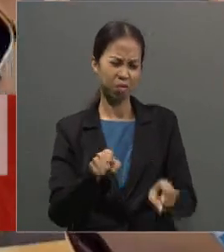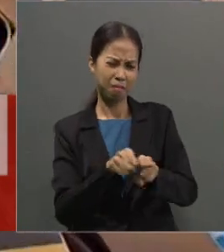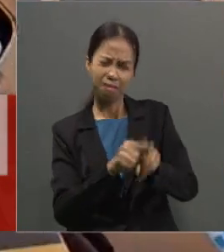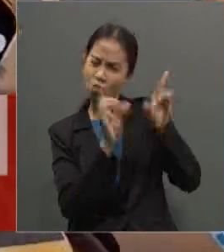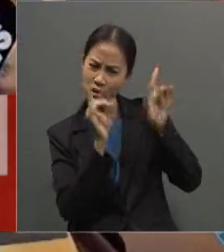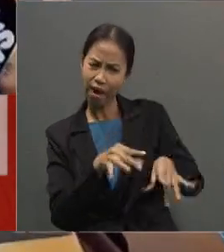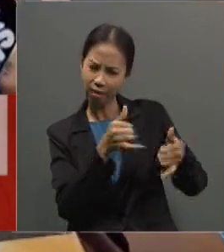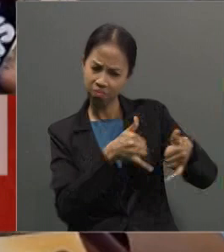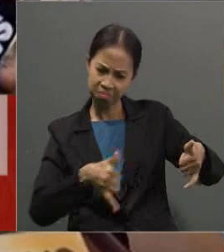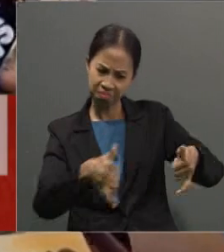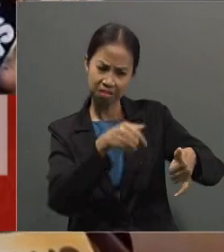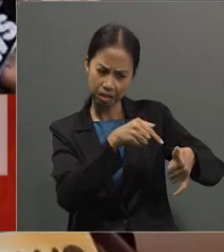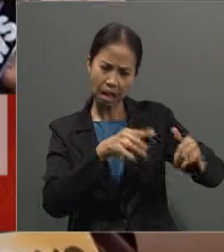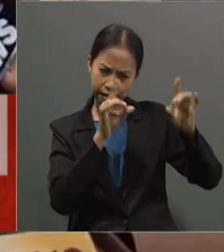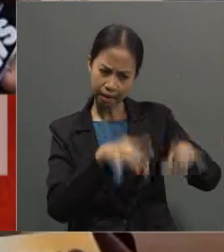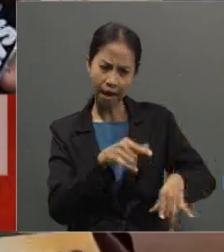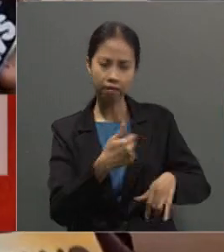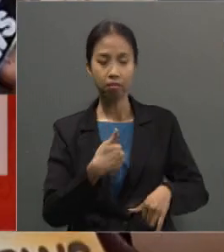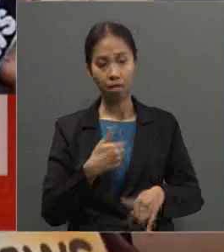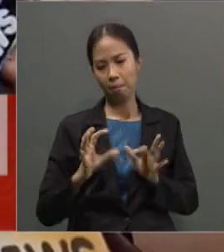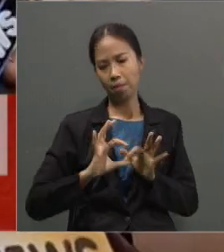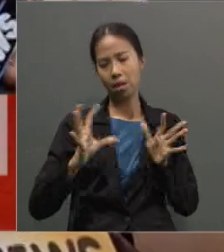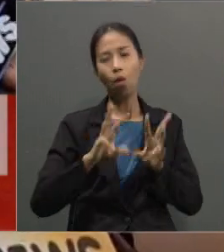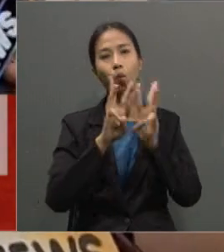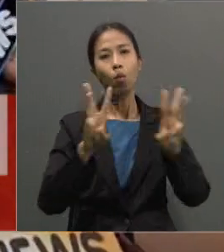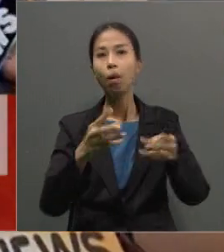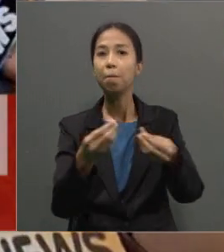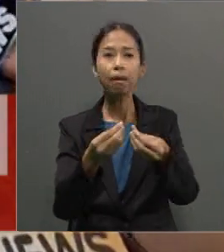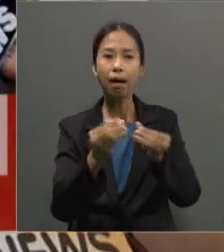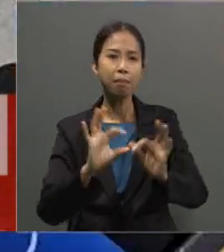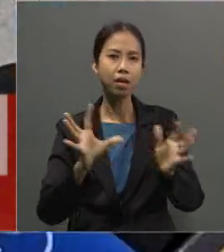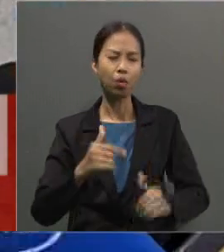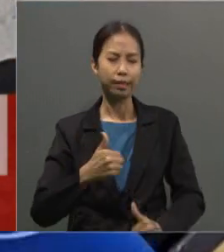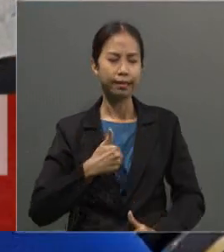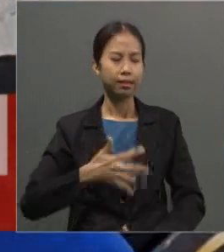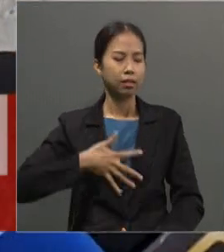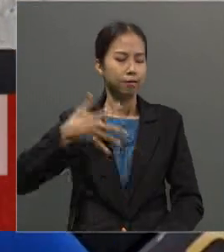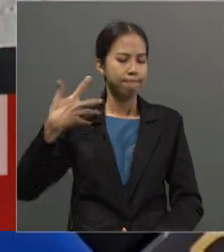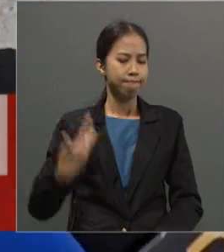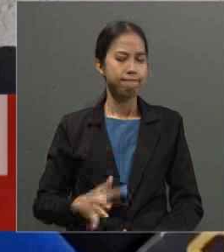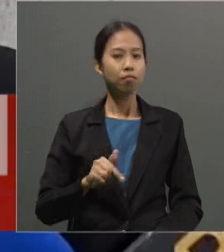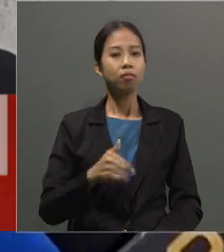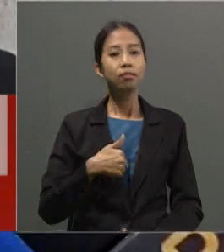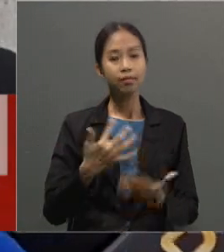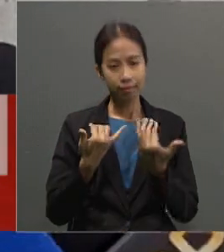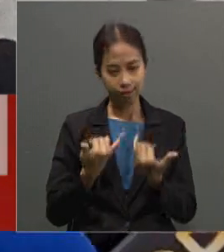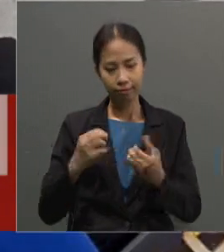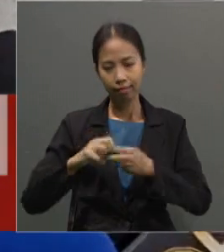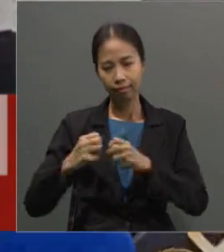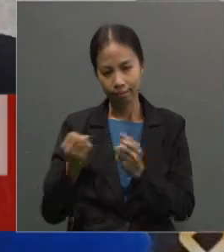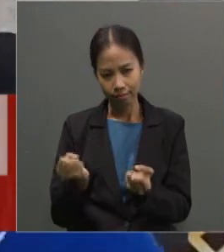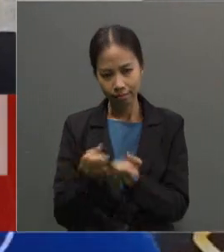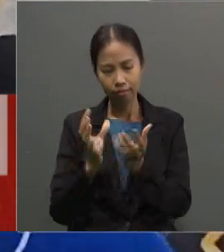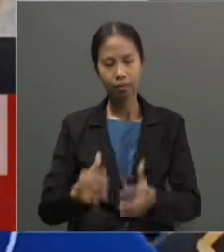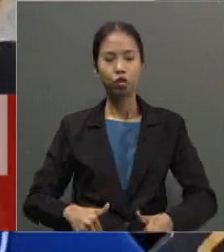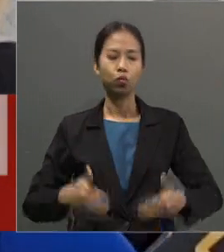นแกล้งไม่มีใครเข้าไปยุ่งเกี่ยวกับเว็บพนันพร้อมบอกด้วยว่ารู้สึกอึดอัดกับที่ผ่านมาเรื่องนี้ส่งผลกระทบกับชีวิตตัวเ